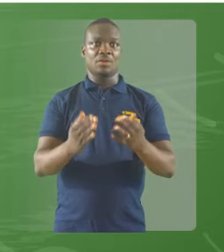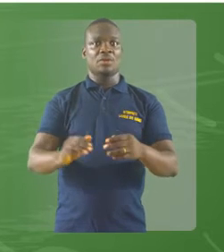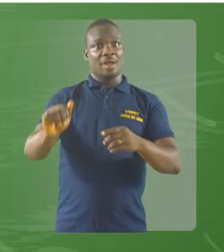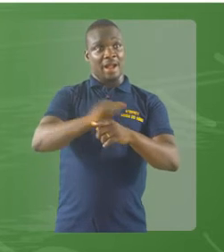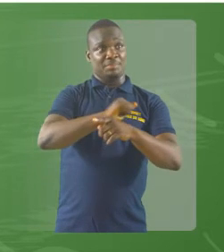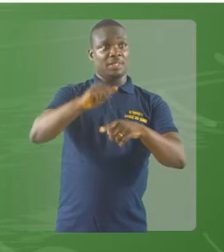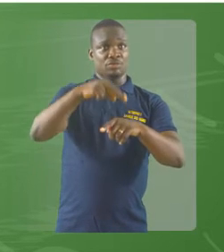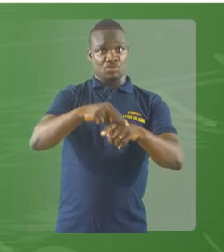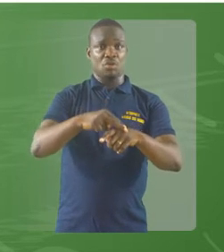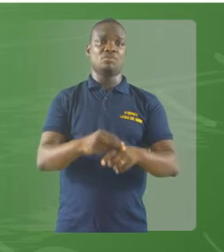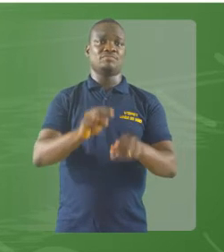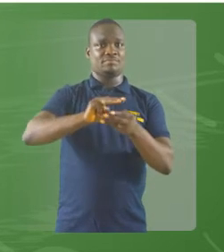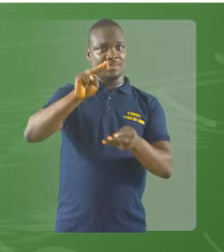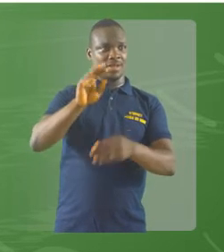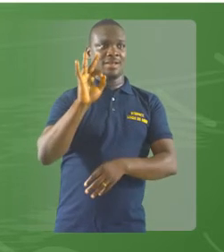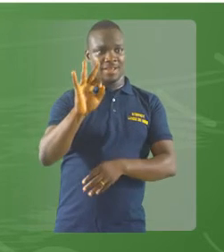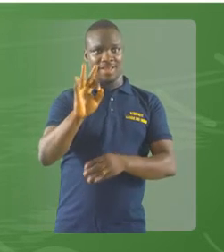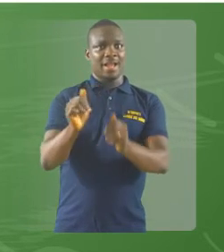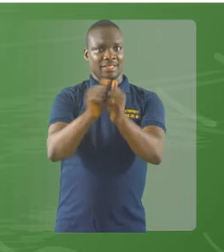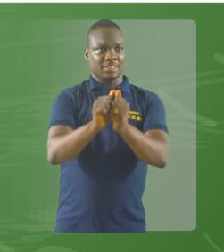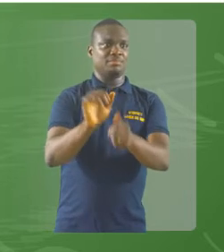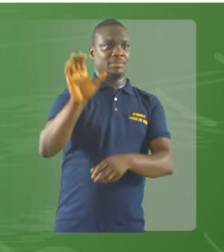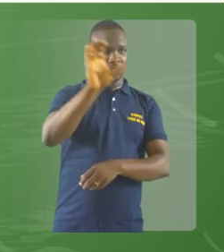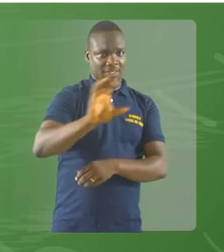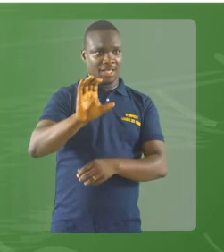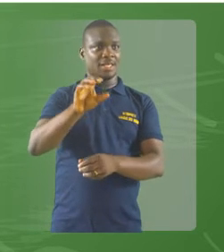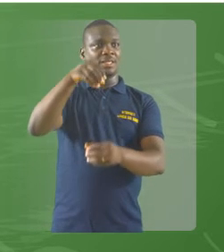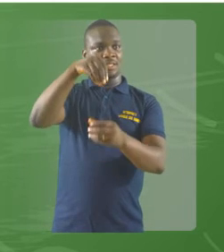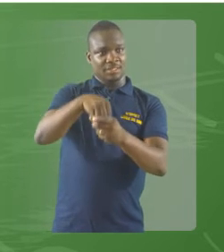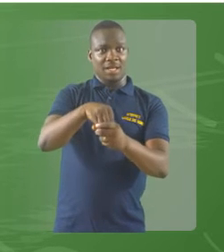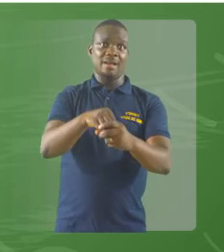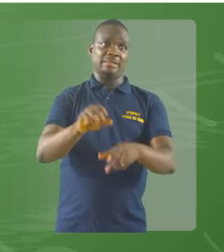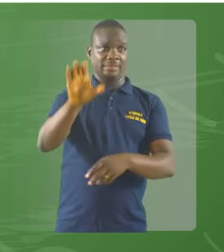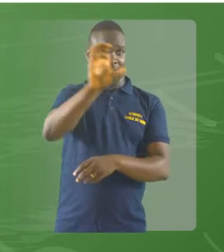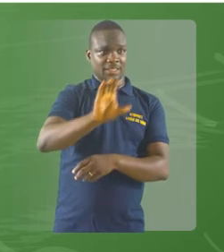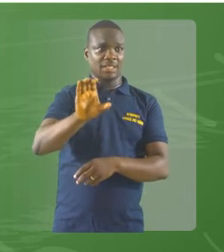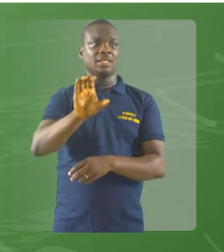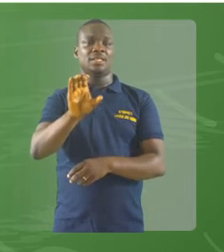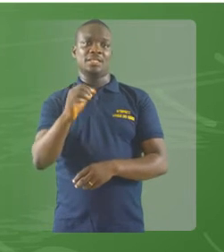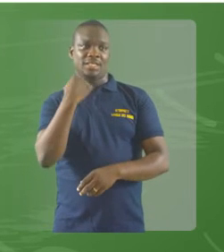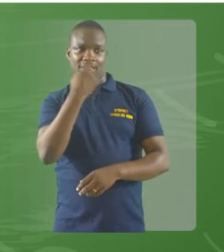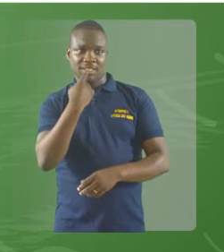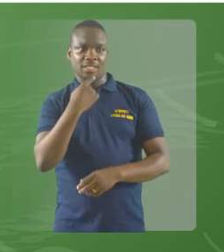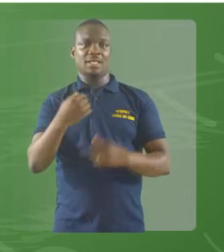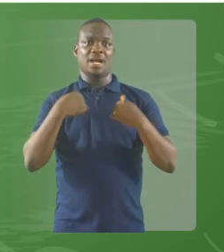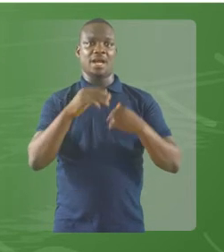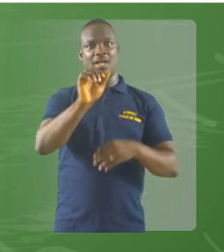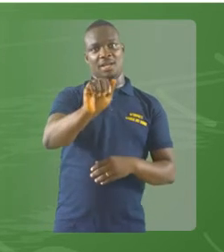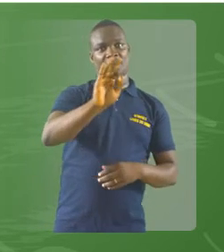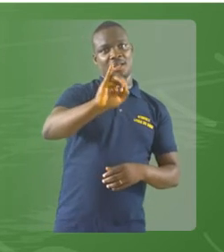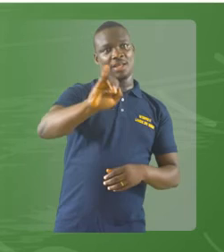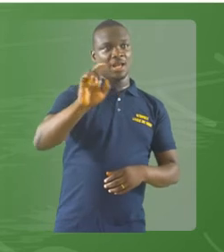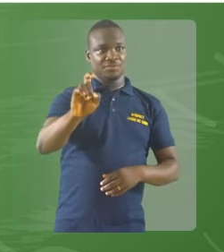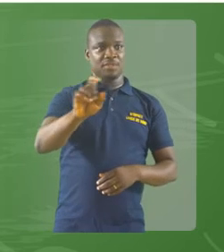L'application grand F de l'ensemble des nombres complexes C dans C qui a l'affixe